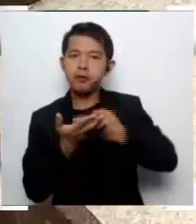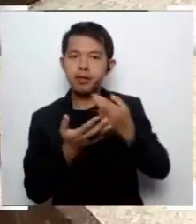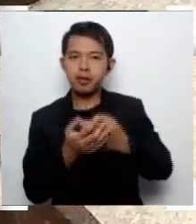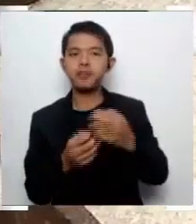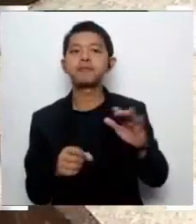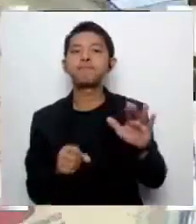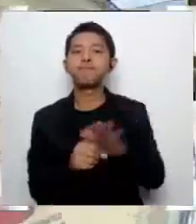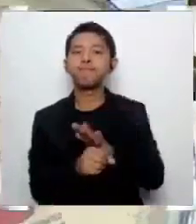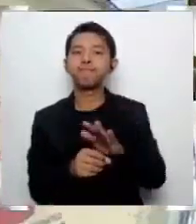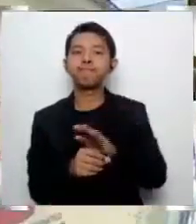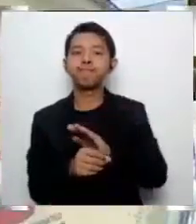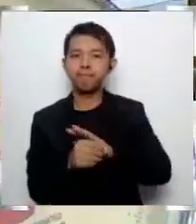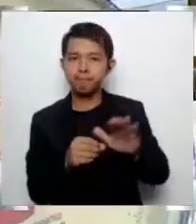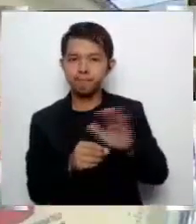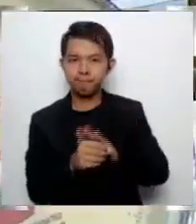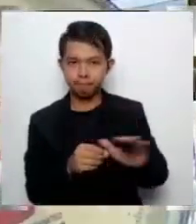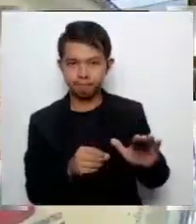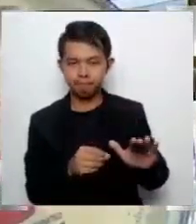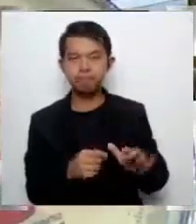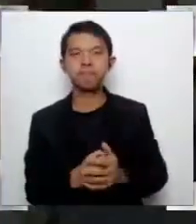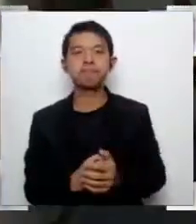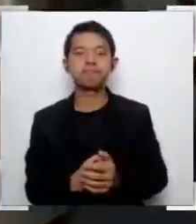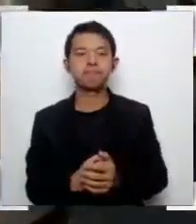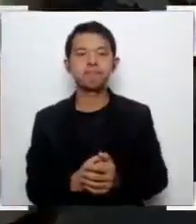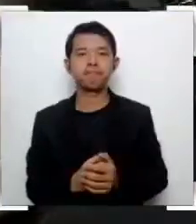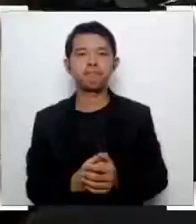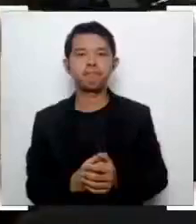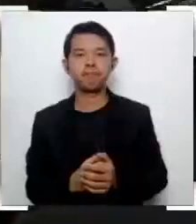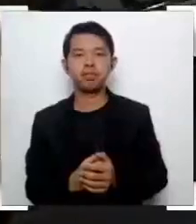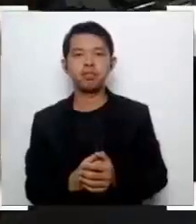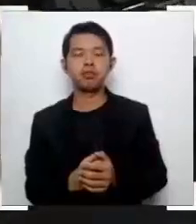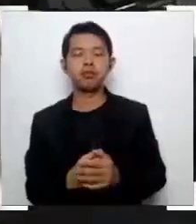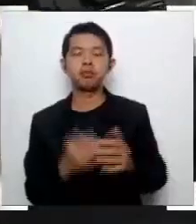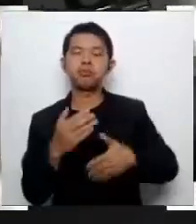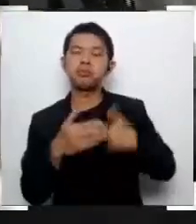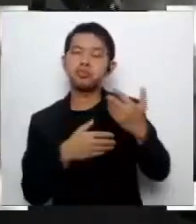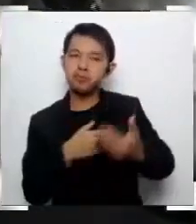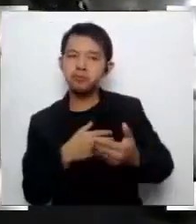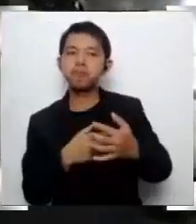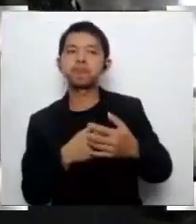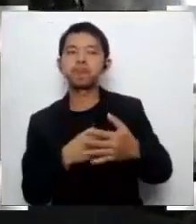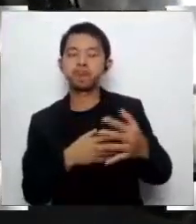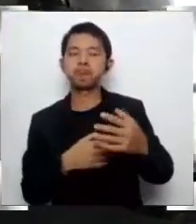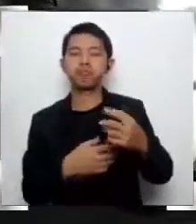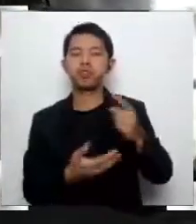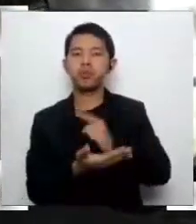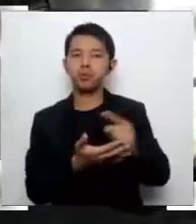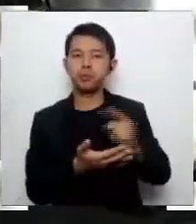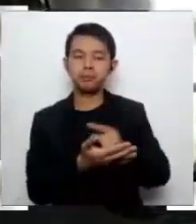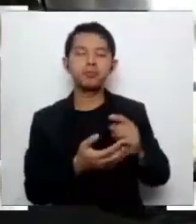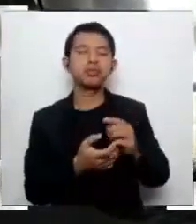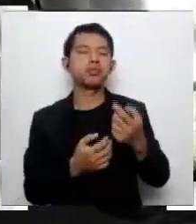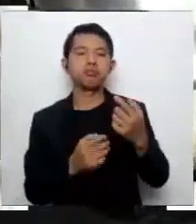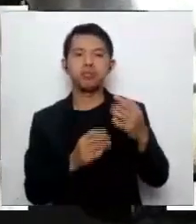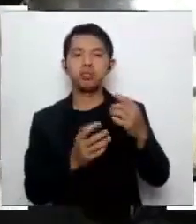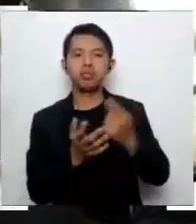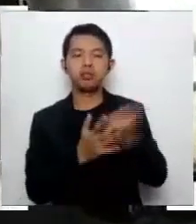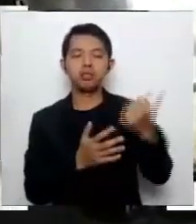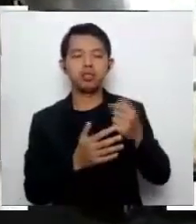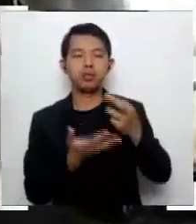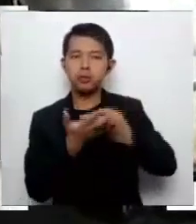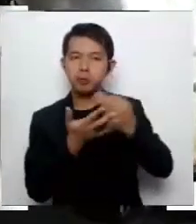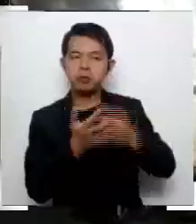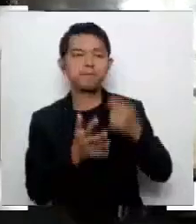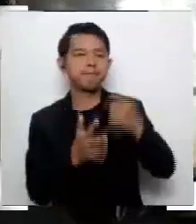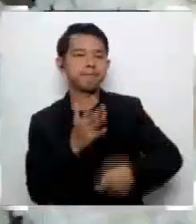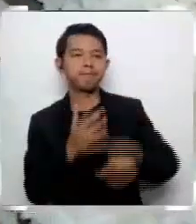na ang price cap sa mga susunod na linggo. Habang wala pa ang desisyon, patuloy raw na umaasa ang mga consumer pati